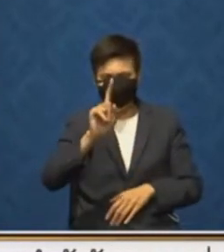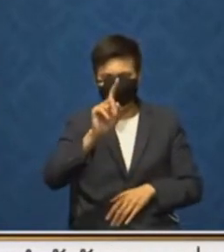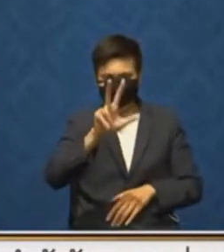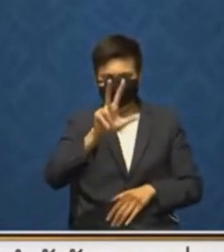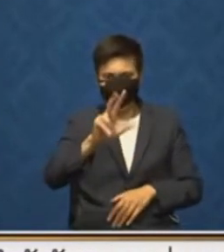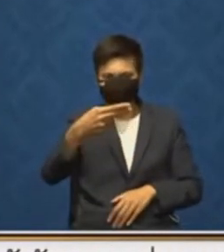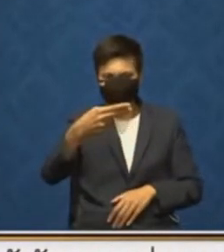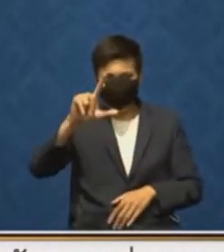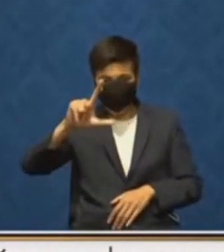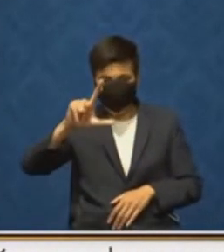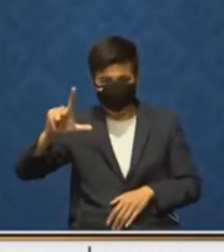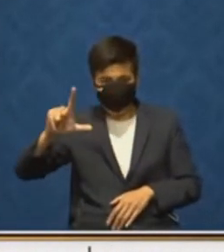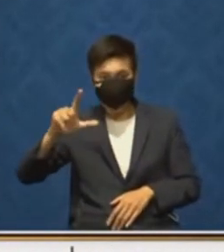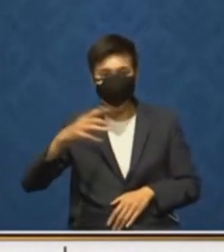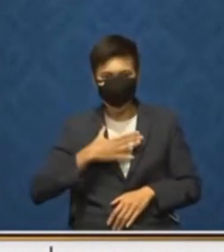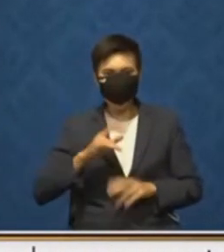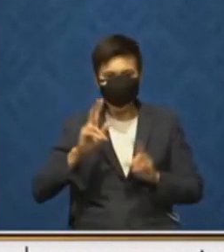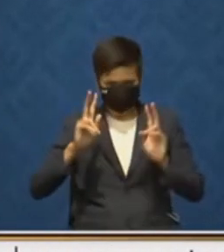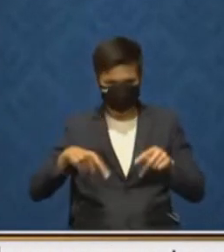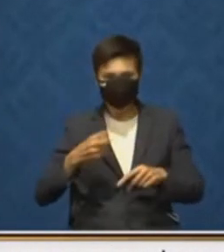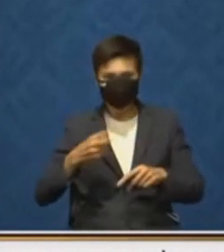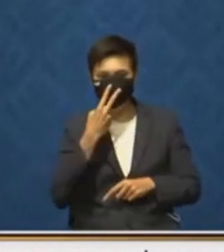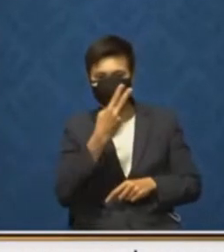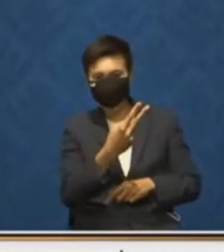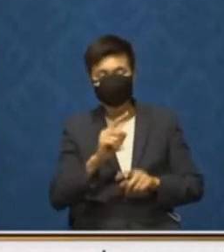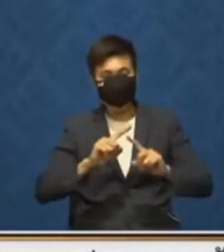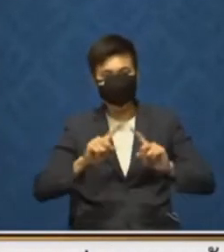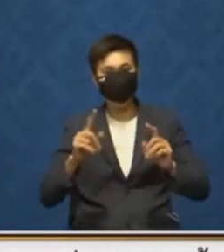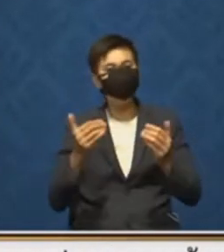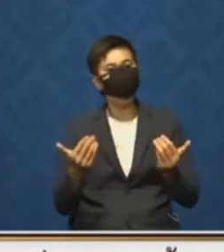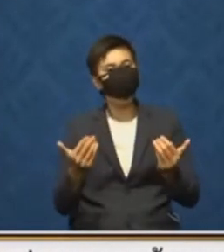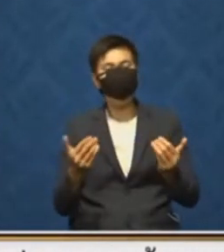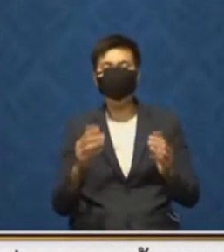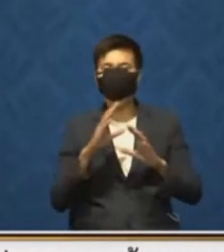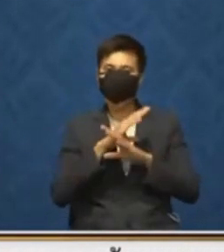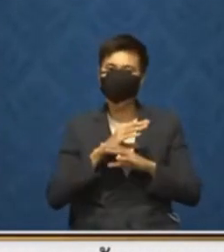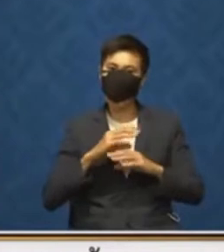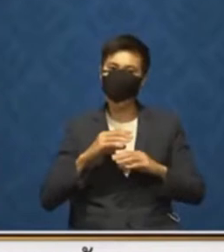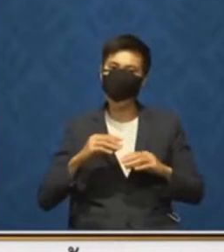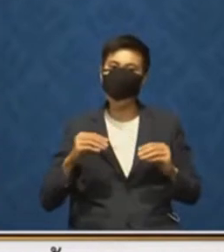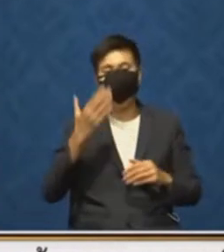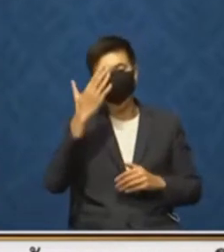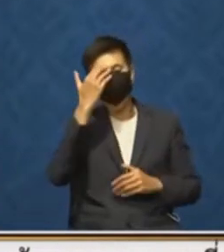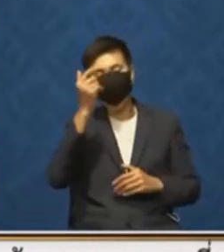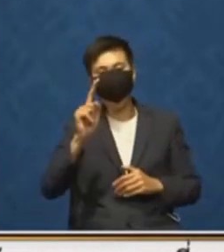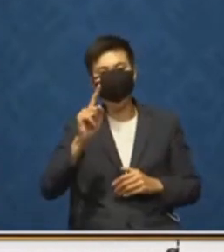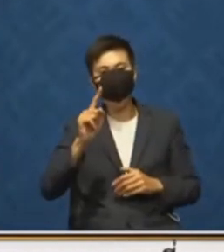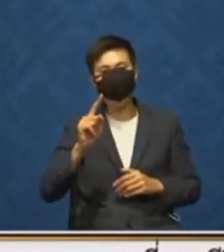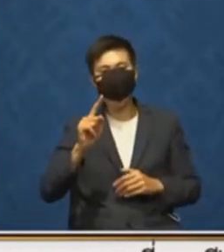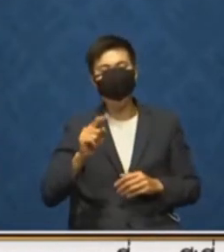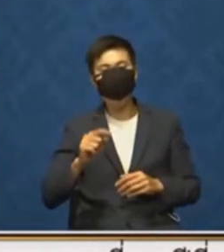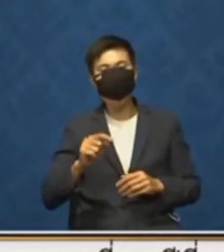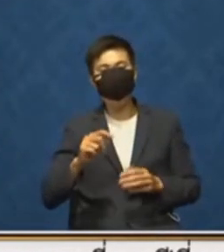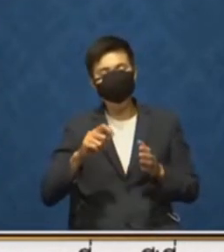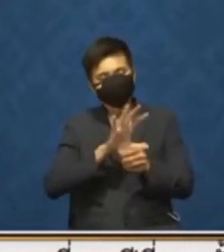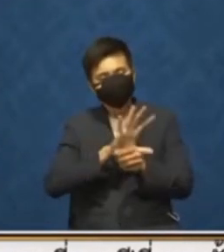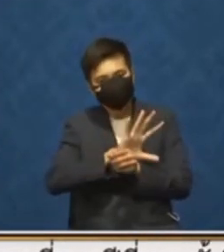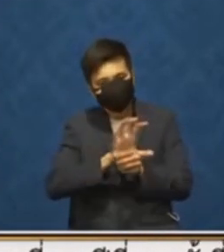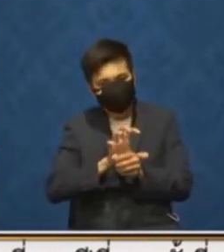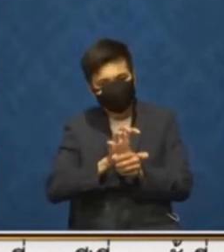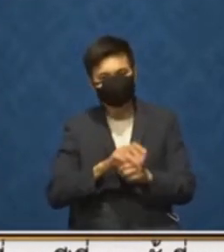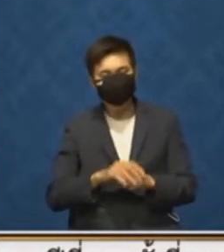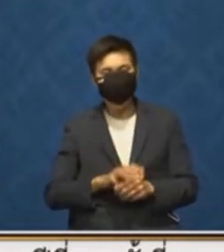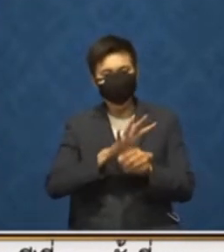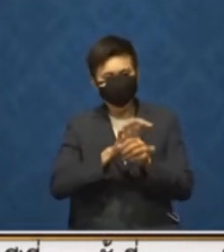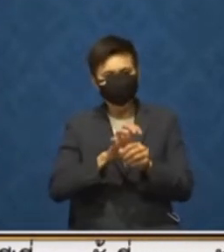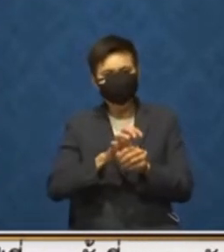ผมเองก็เคยไปดูครับแต่วันนี้เงียบสงบอาจจะเงียบสงบเพราะเขาเวทแต่ว่าเรื่องคอวีก็